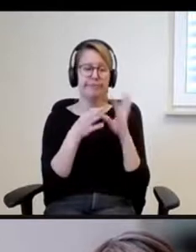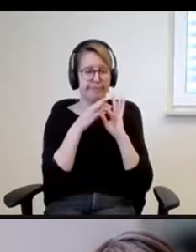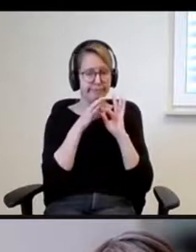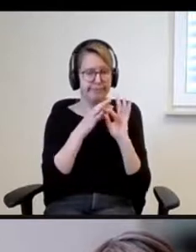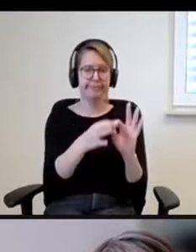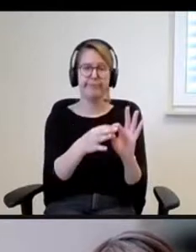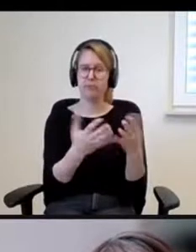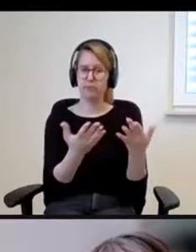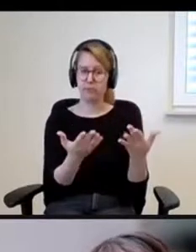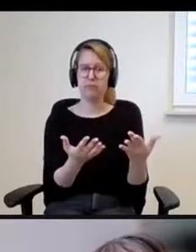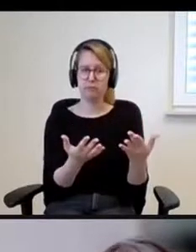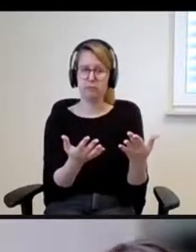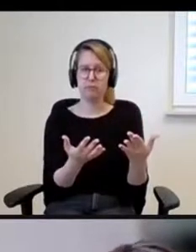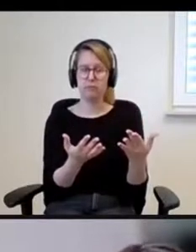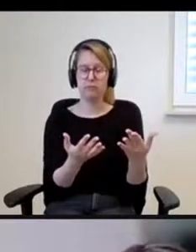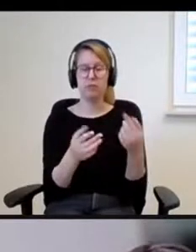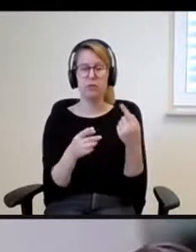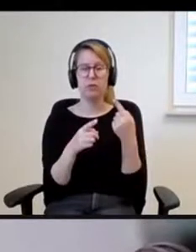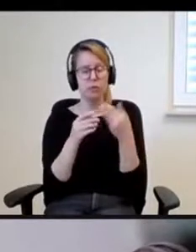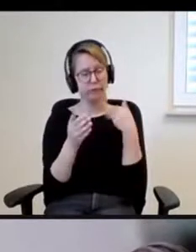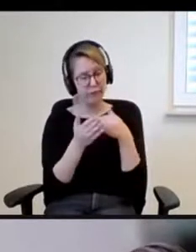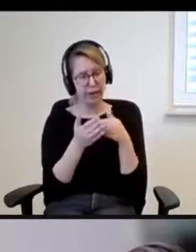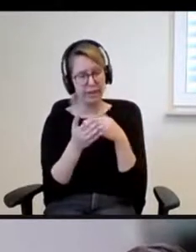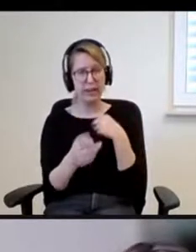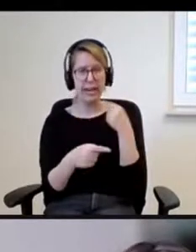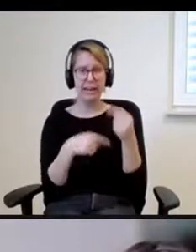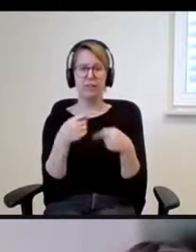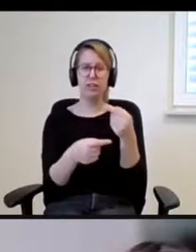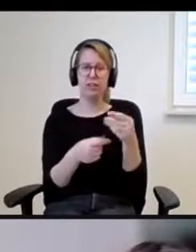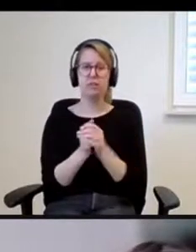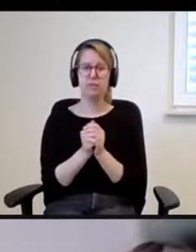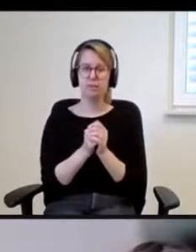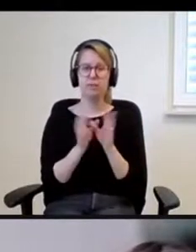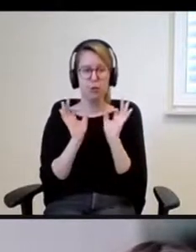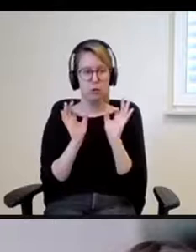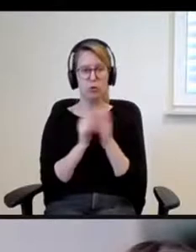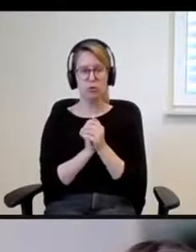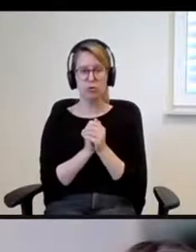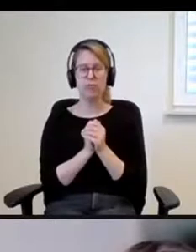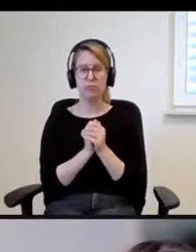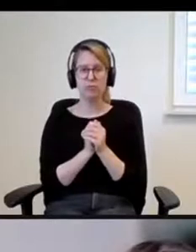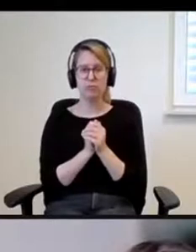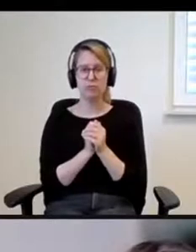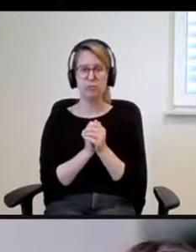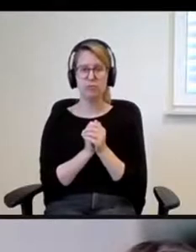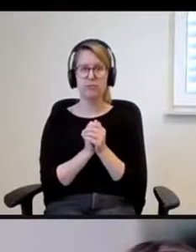bestehen bleibt und weitergeht. Voilà. Soweit.